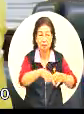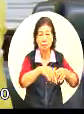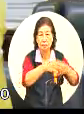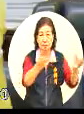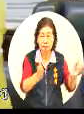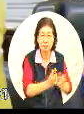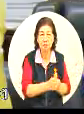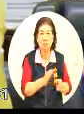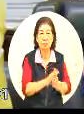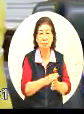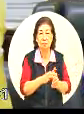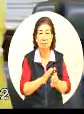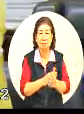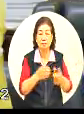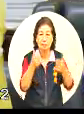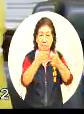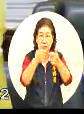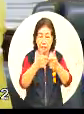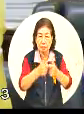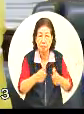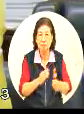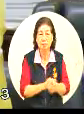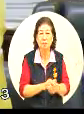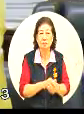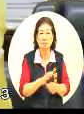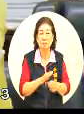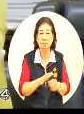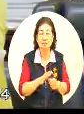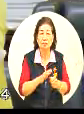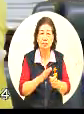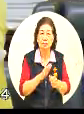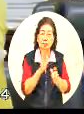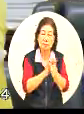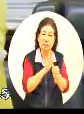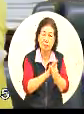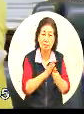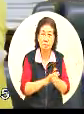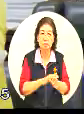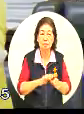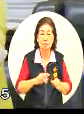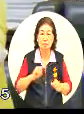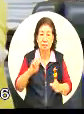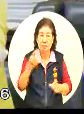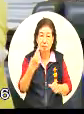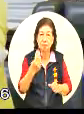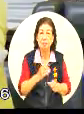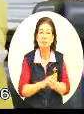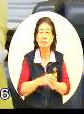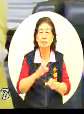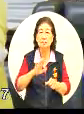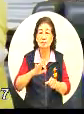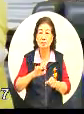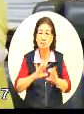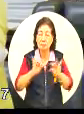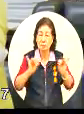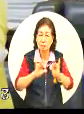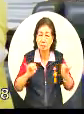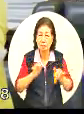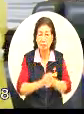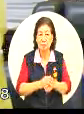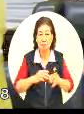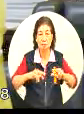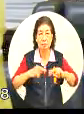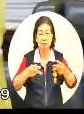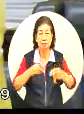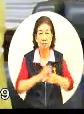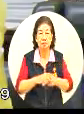们废道，还是协助他们如何来废道，让他们又恢复原先的同一种土地，保留住他们的